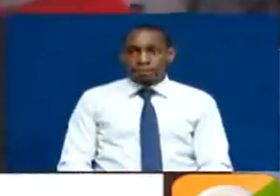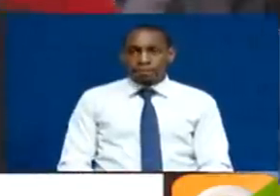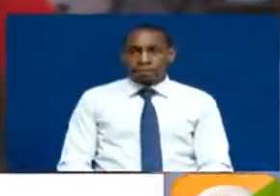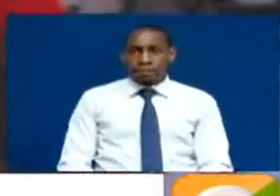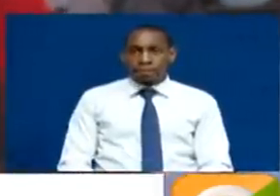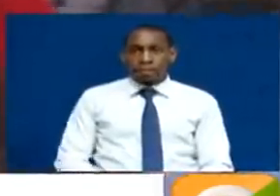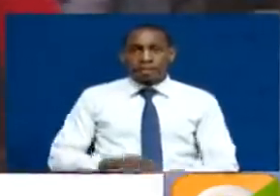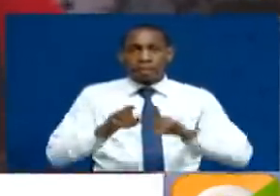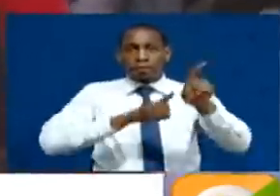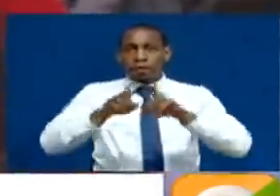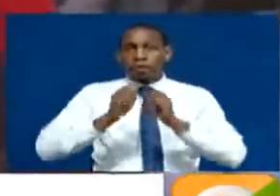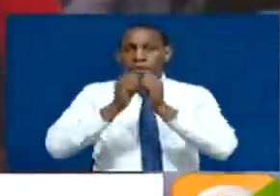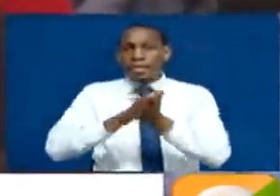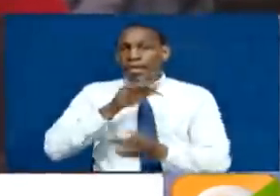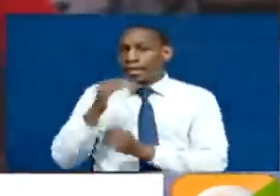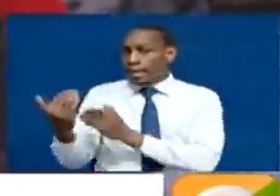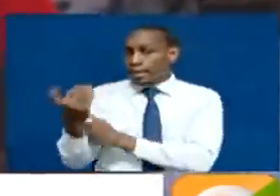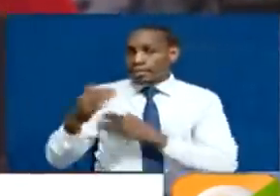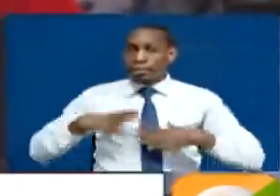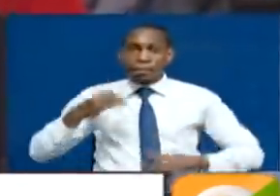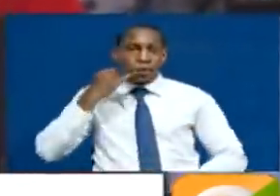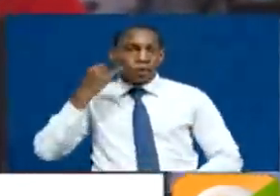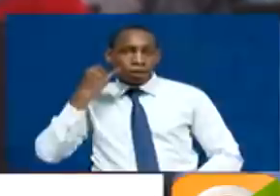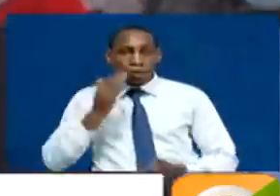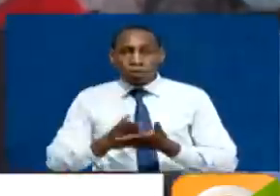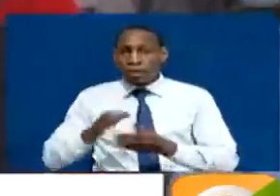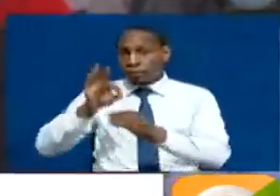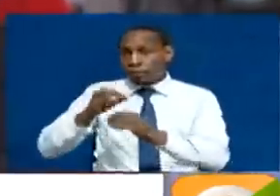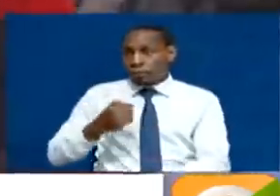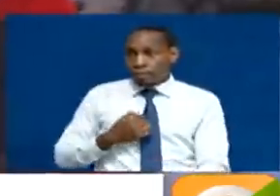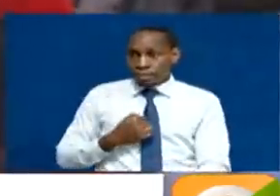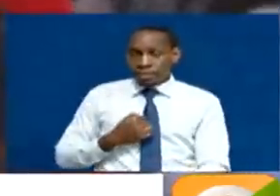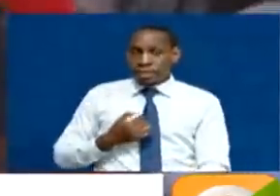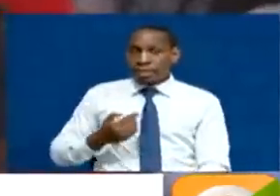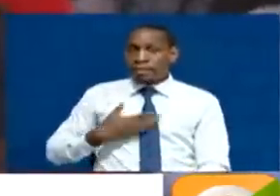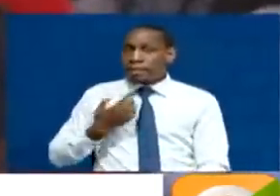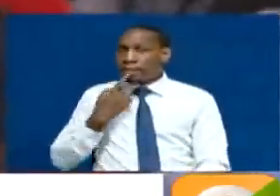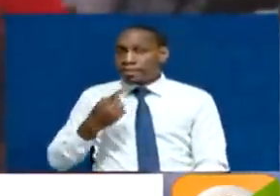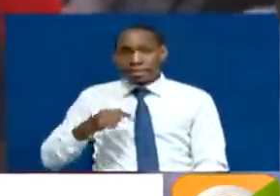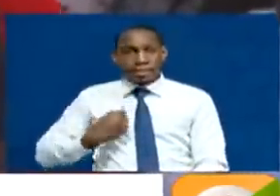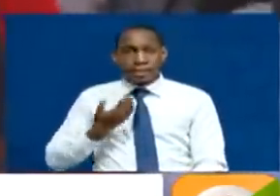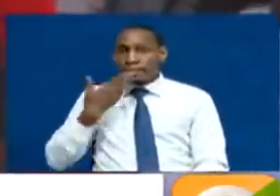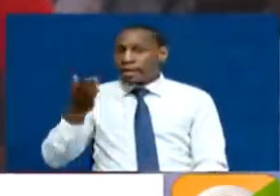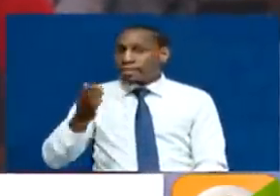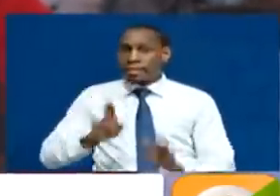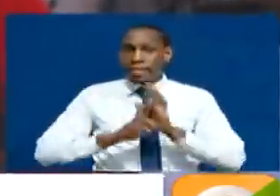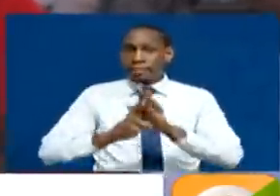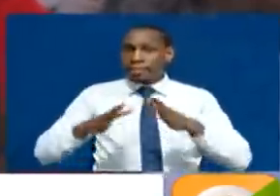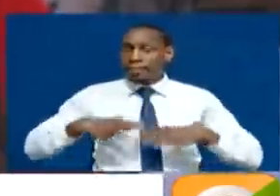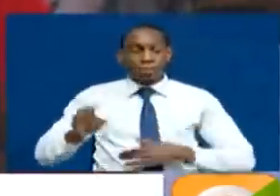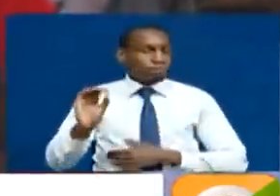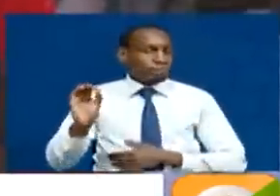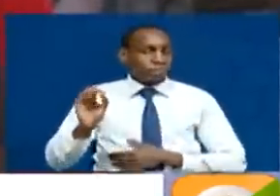na baba alikuwa akiniuliza, hii watu ya Nakuru watanipatia kura? Nikamwambia mimi sitajibu kwa niaba